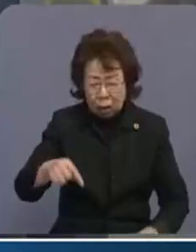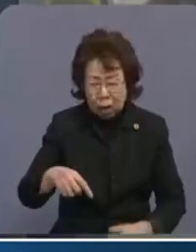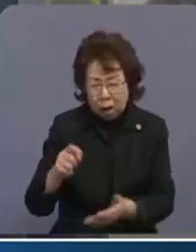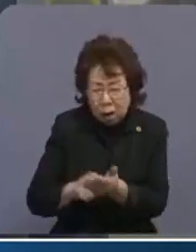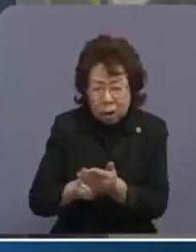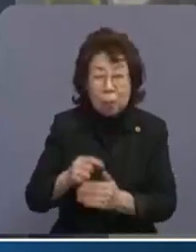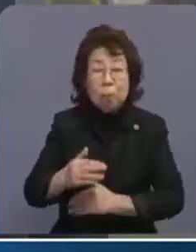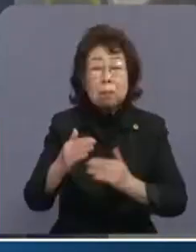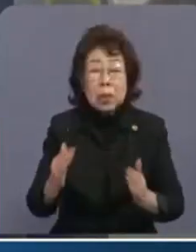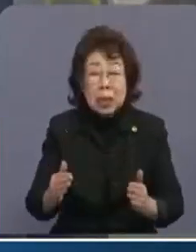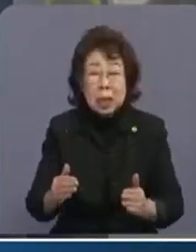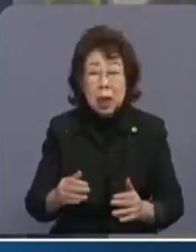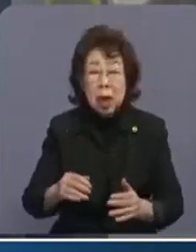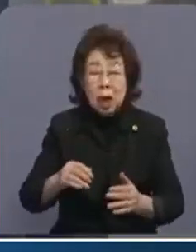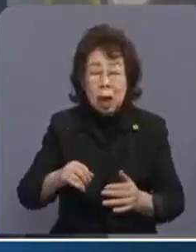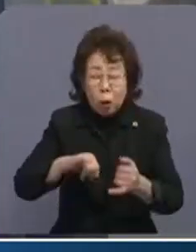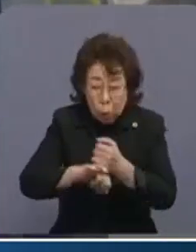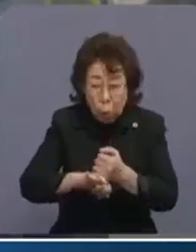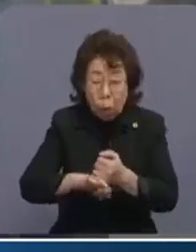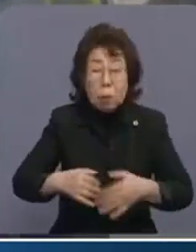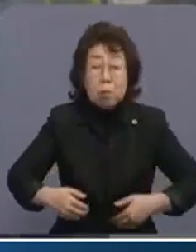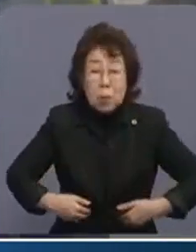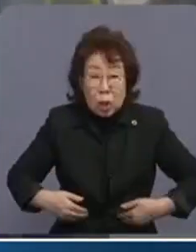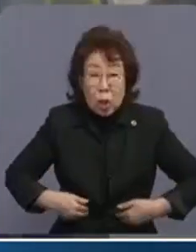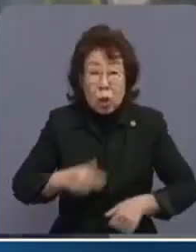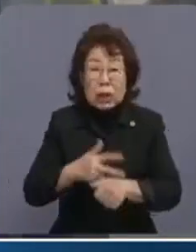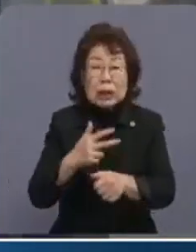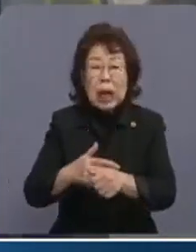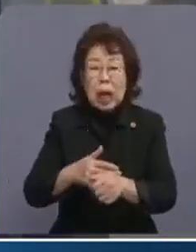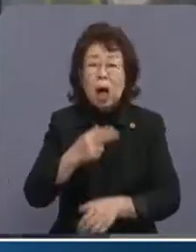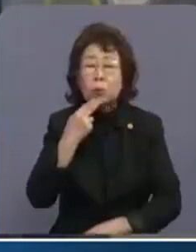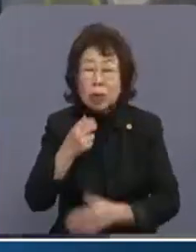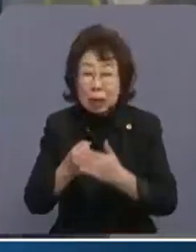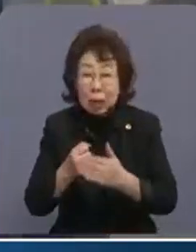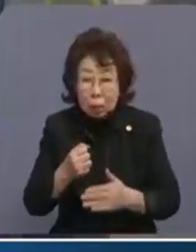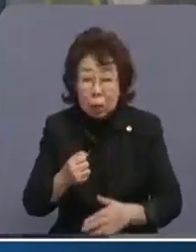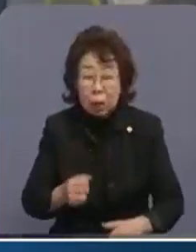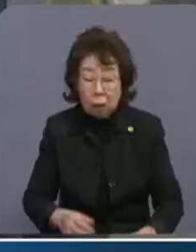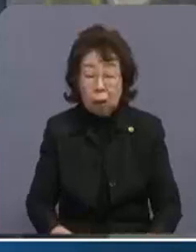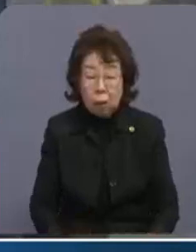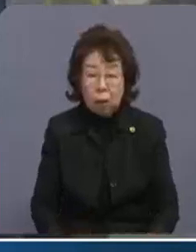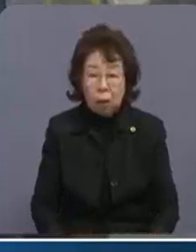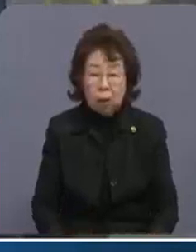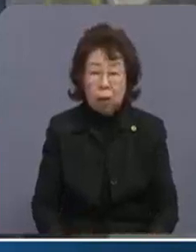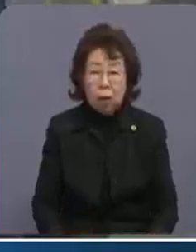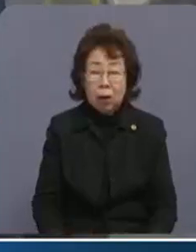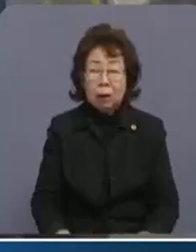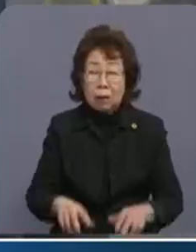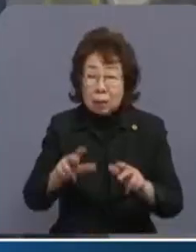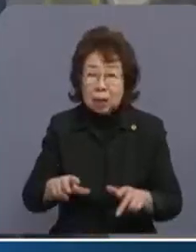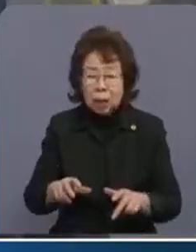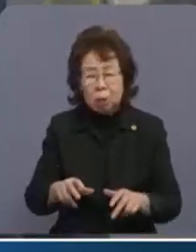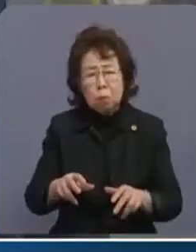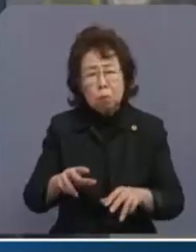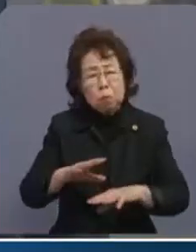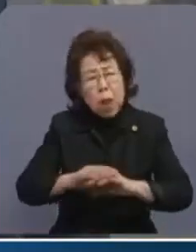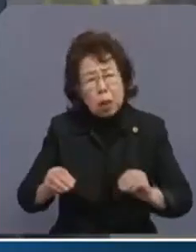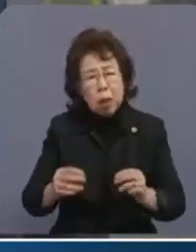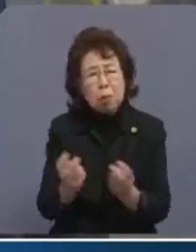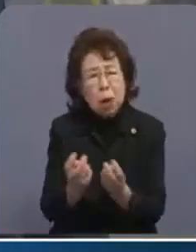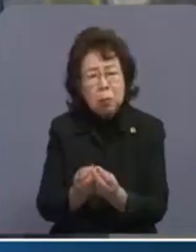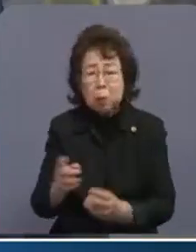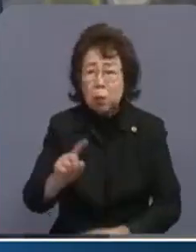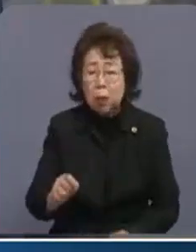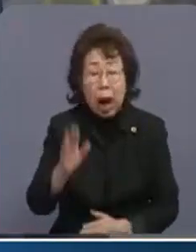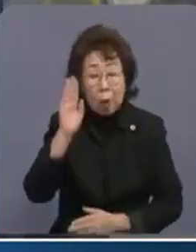응급실의 필요 의사 인력이 없어서 아니겠습니까 그럼 일단 이렇게 지금 대안들이 좀 마련이 되고 있는데